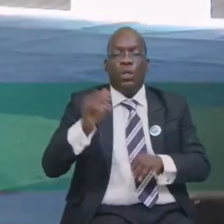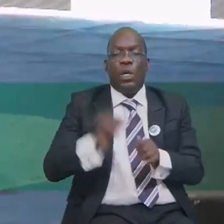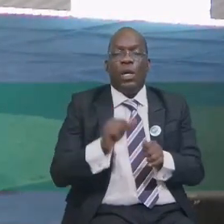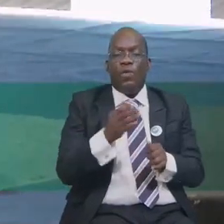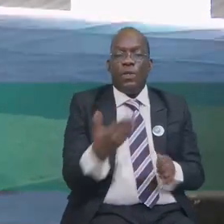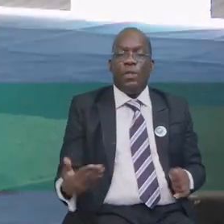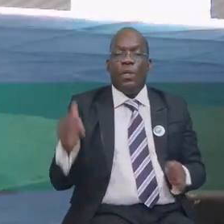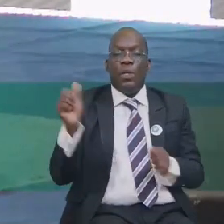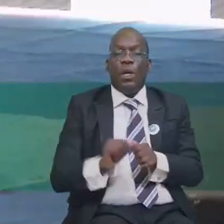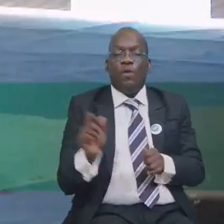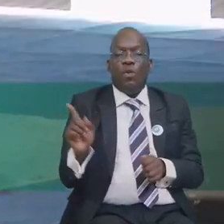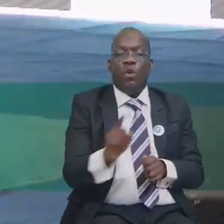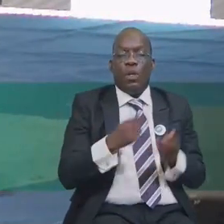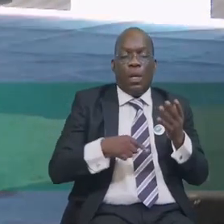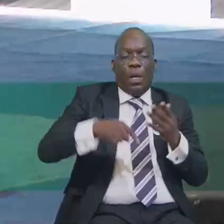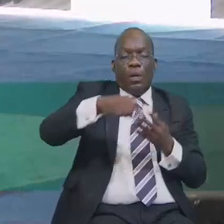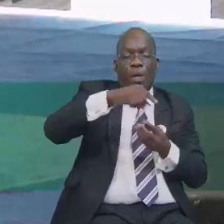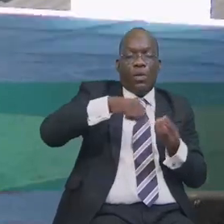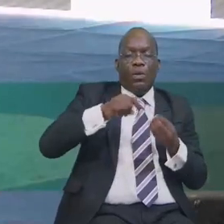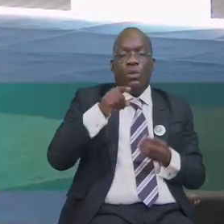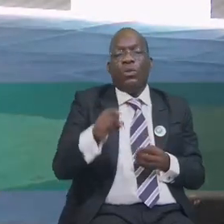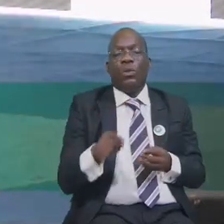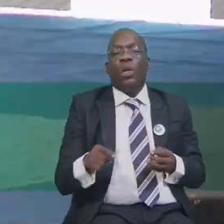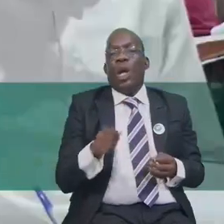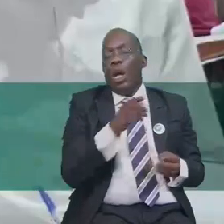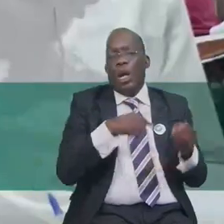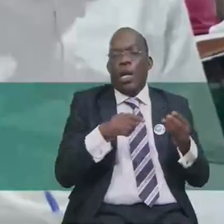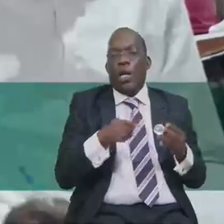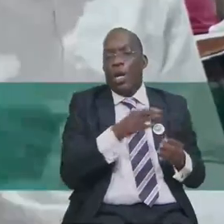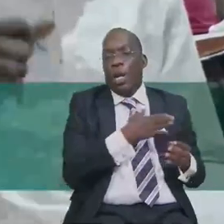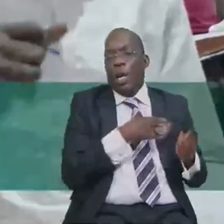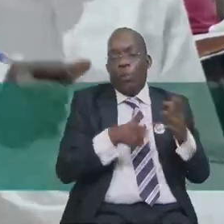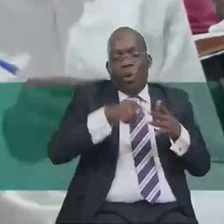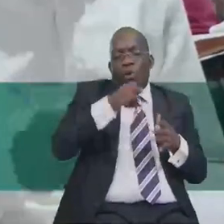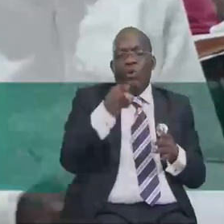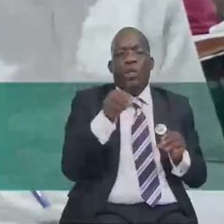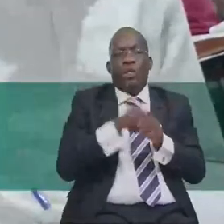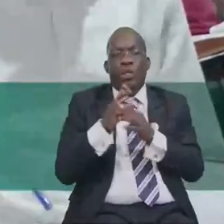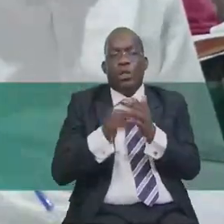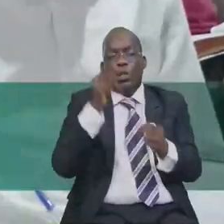le monde autour de toi, te concernant au nom de Jésus.